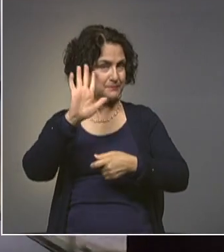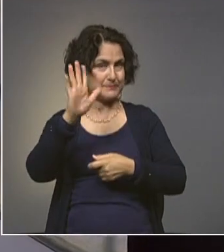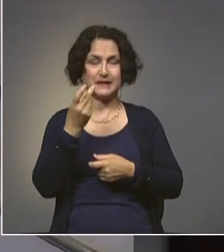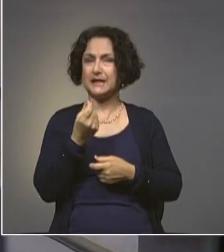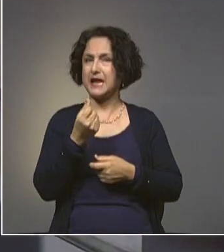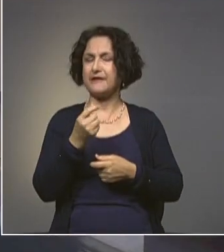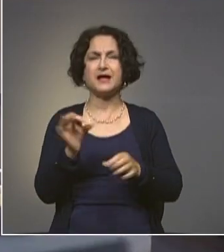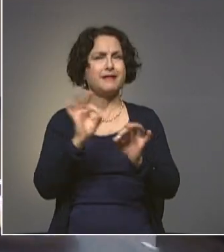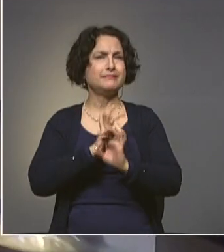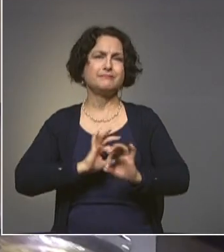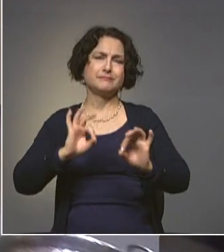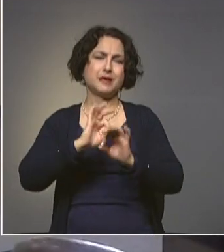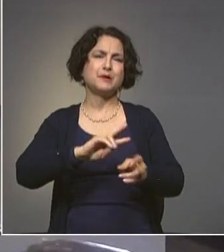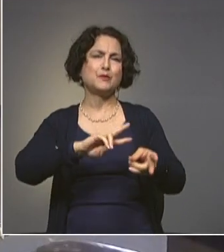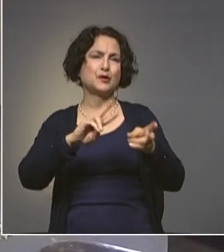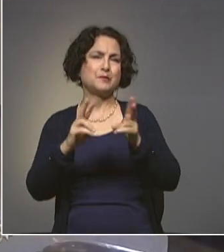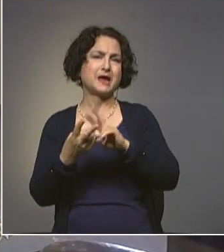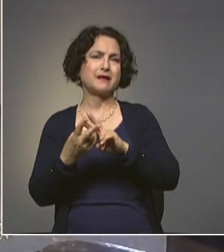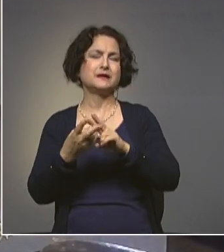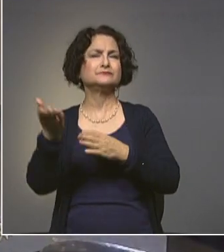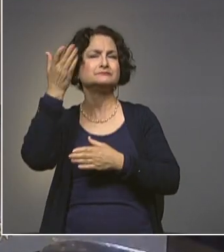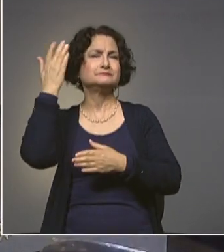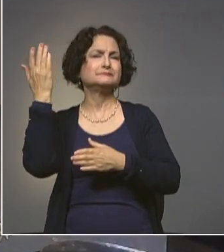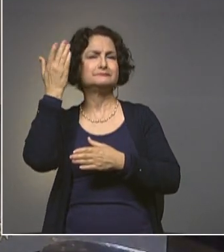в археологическия музей.